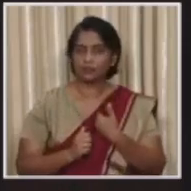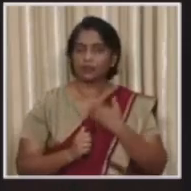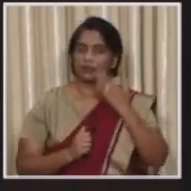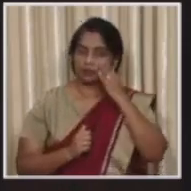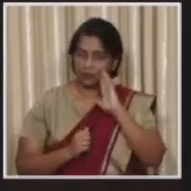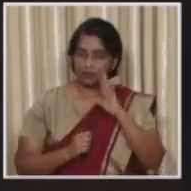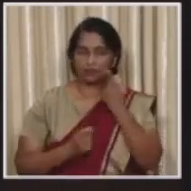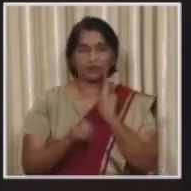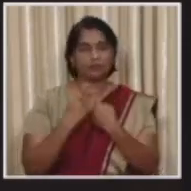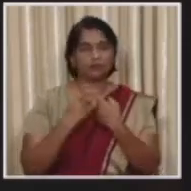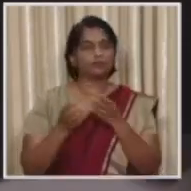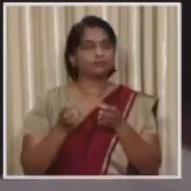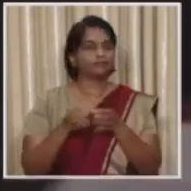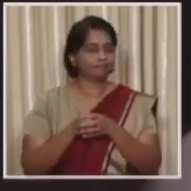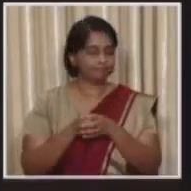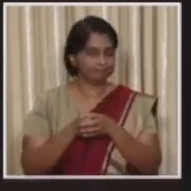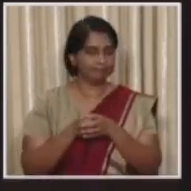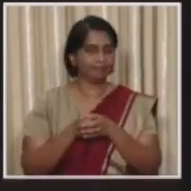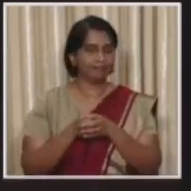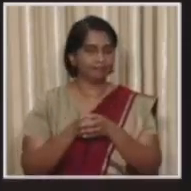ස්වාධීන විශ්ලේෂණයක්.